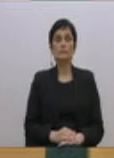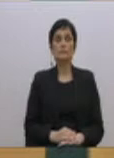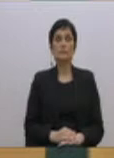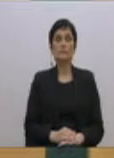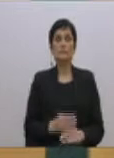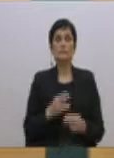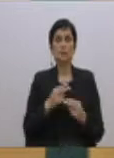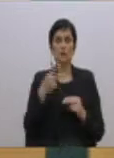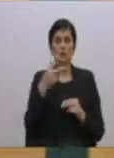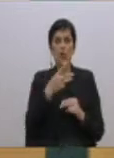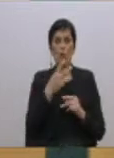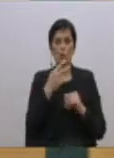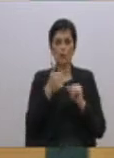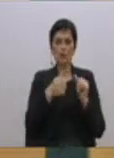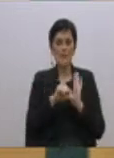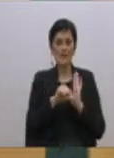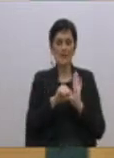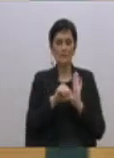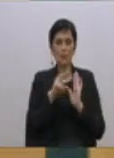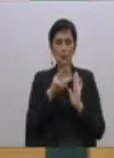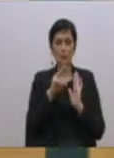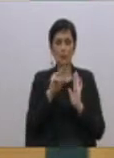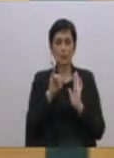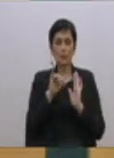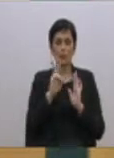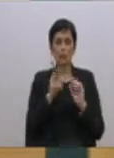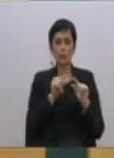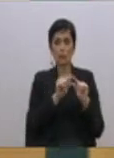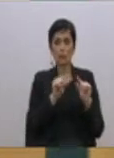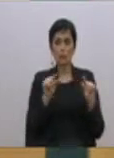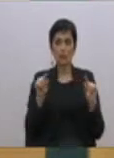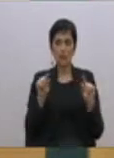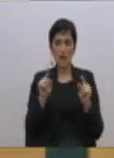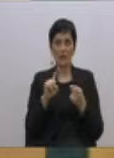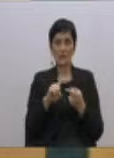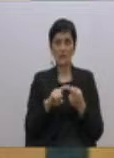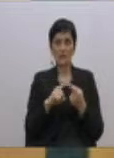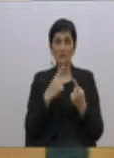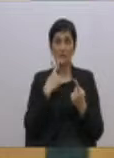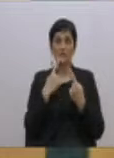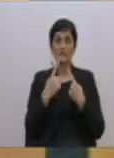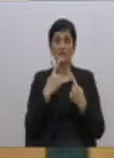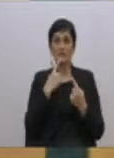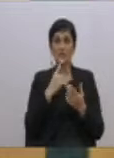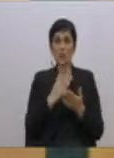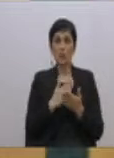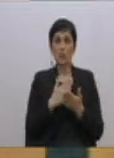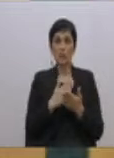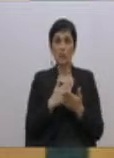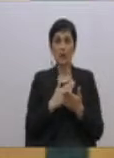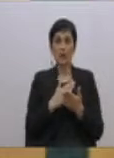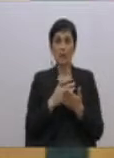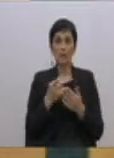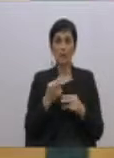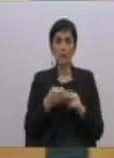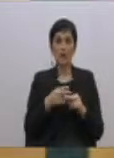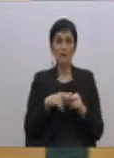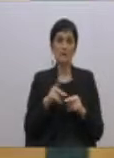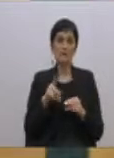Este aris urmărit să-ți dau rețele sau mă zame texmete punct. Da, ASV sau bariaris, imazerom, este sakit